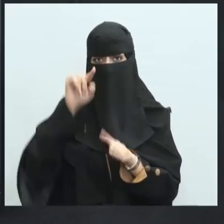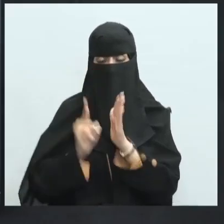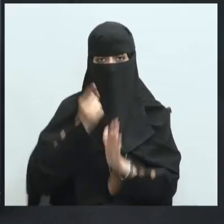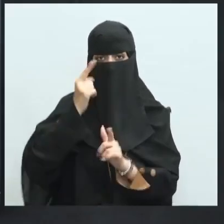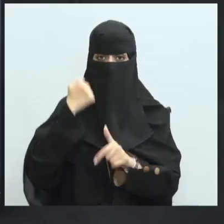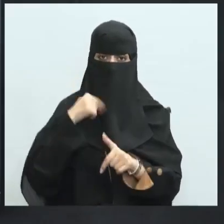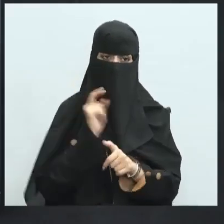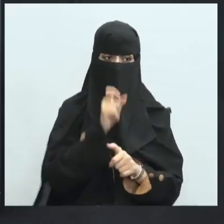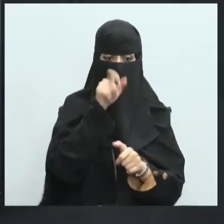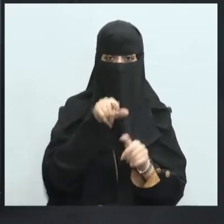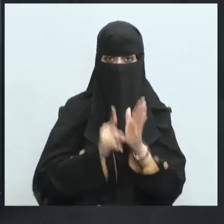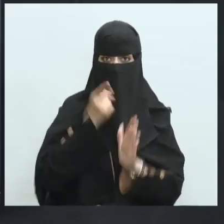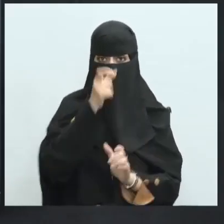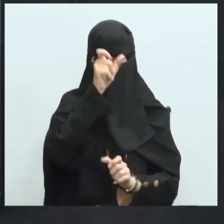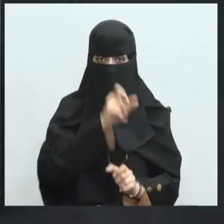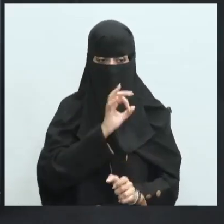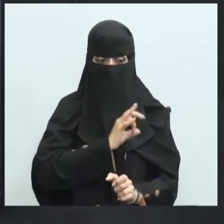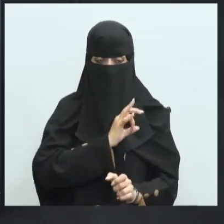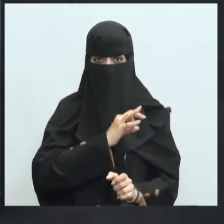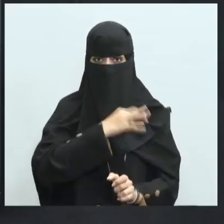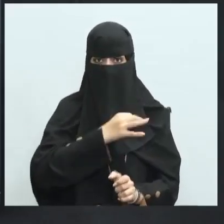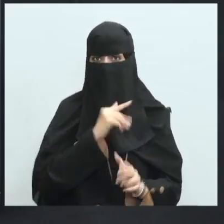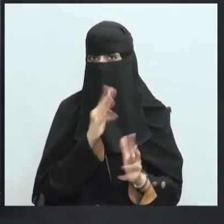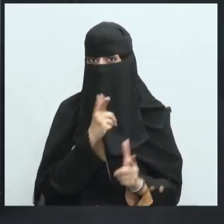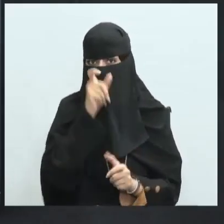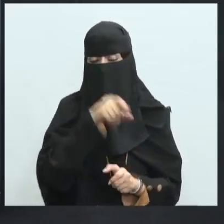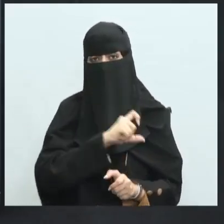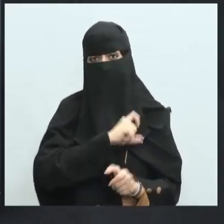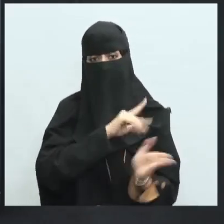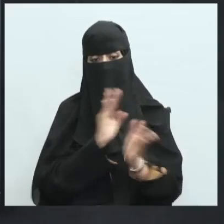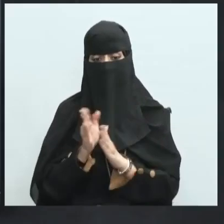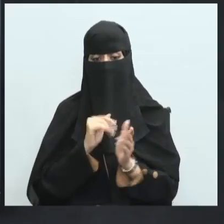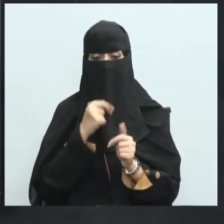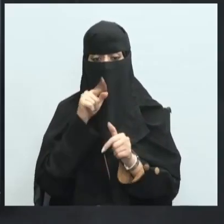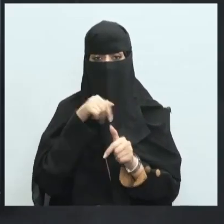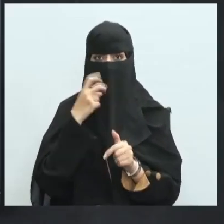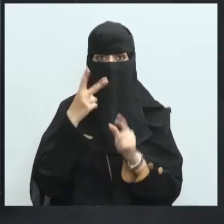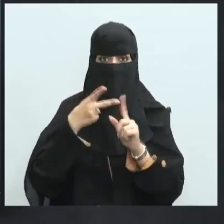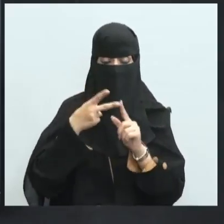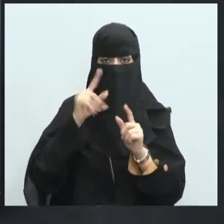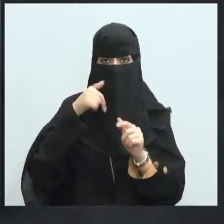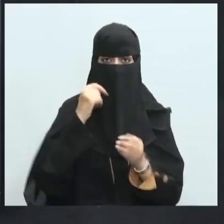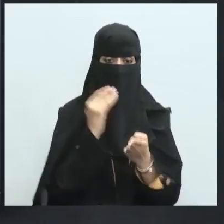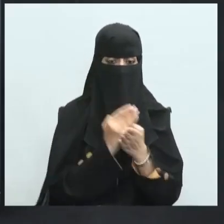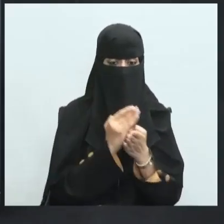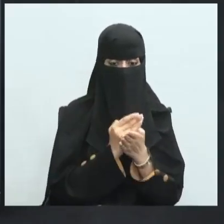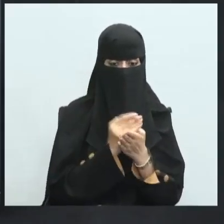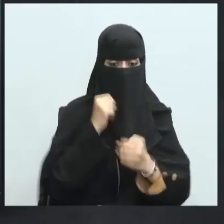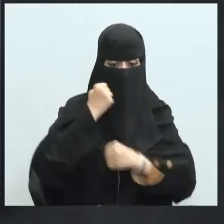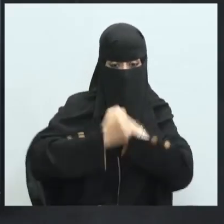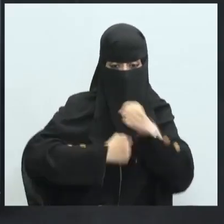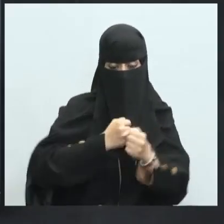مستفيد على الطالب هنا يعود بالف فائده والاثر ولا شك ان